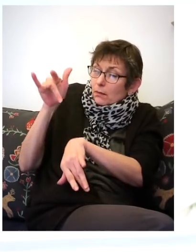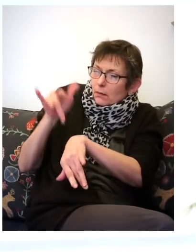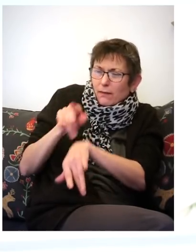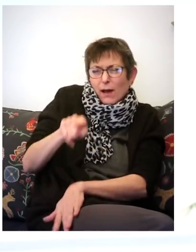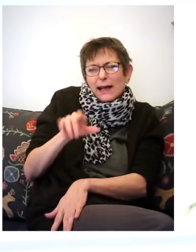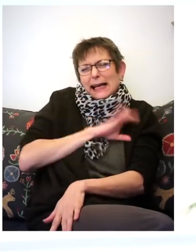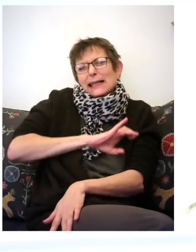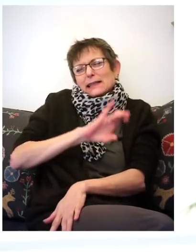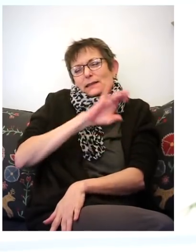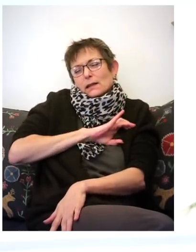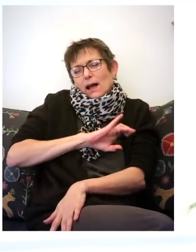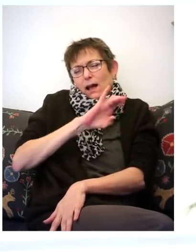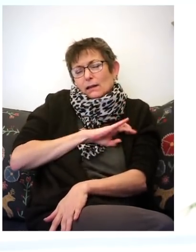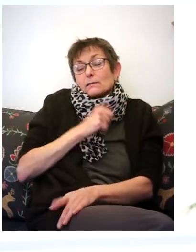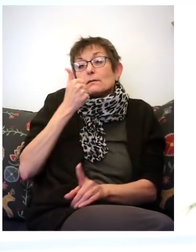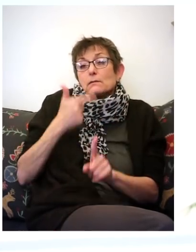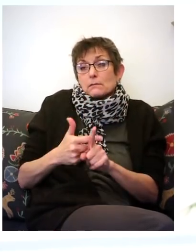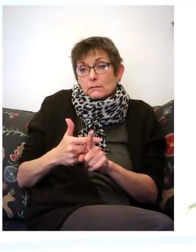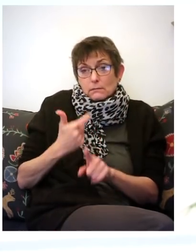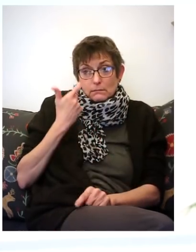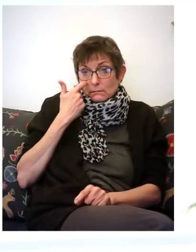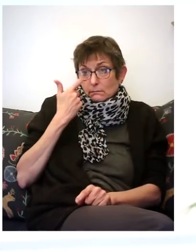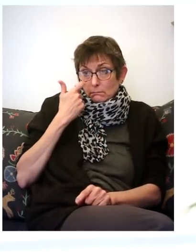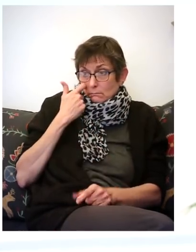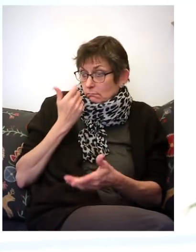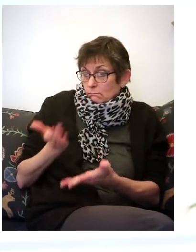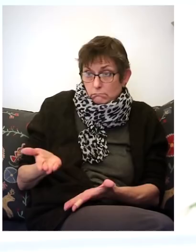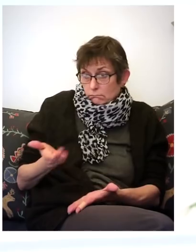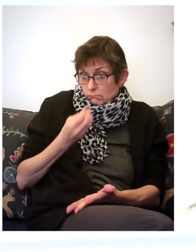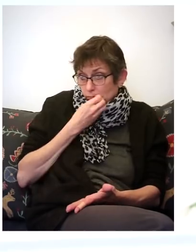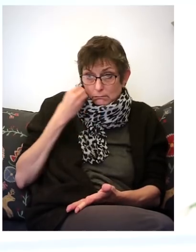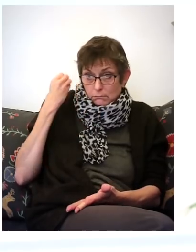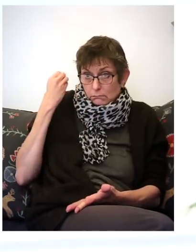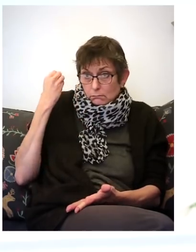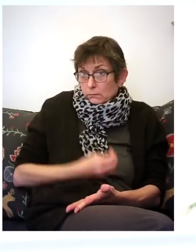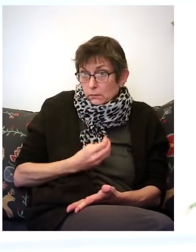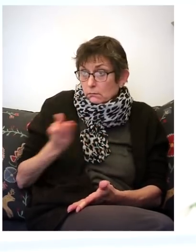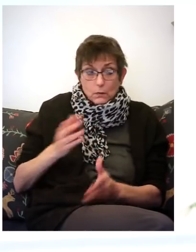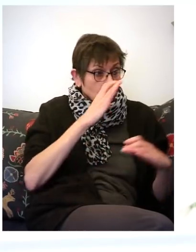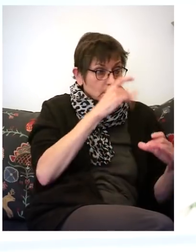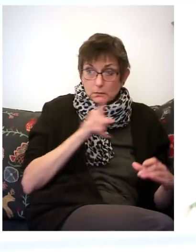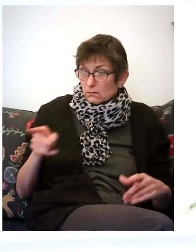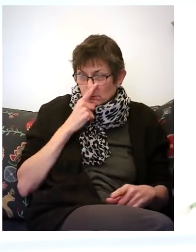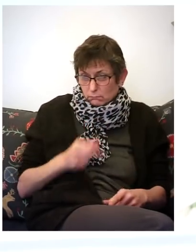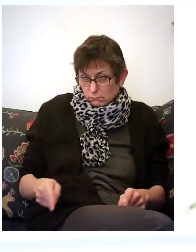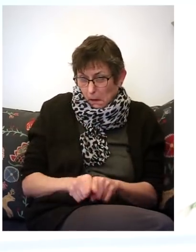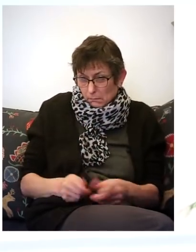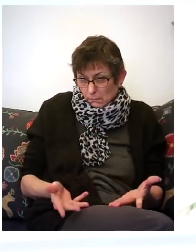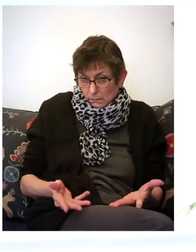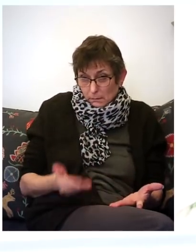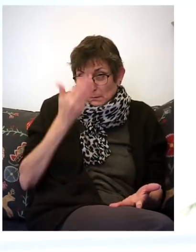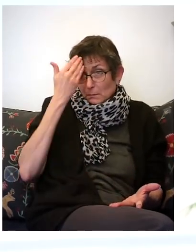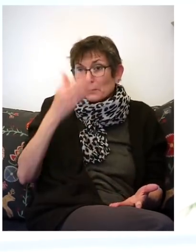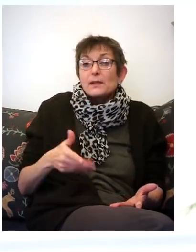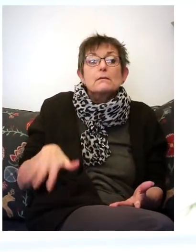voir que le résultat est tout aussi quotidien et pertinent que si vous aviez fait cette recherche avec Google. Et je me dis que si toutes les personnes de la chaîne font au moins une